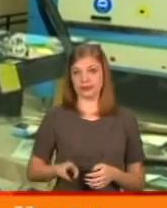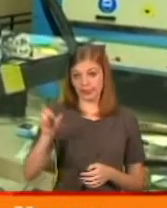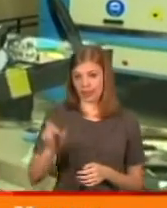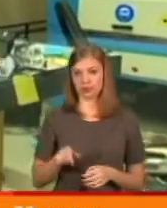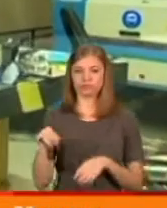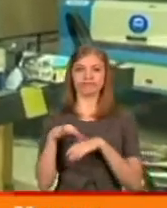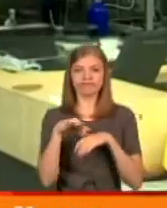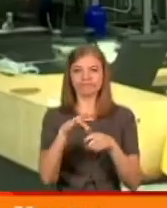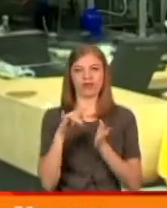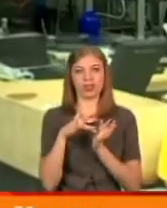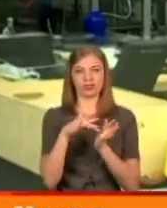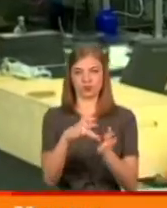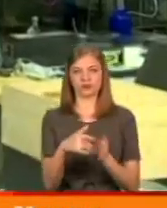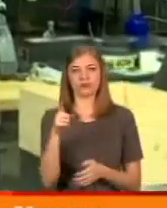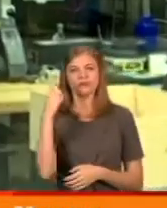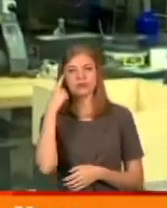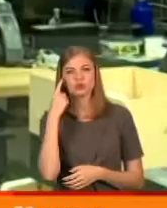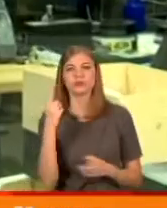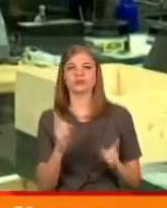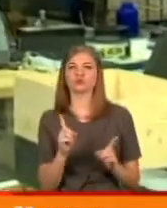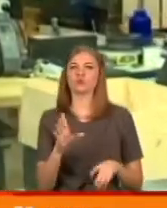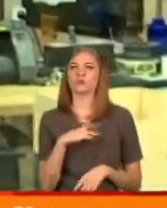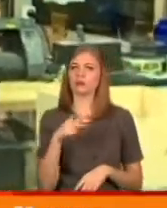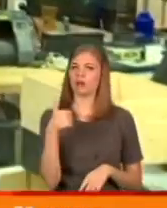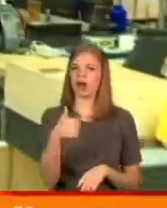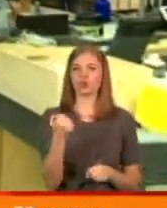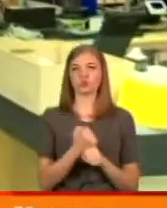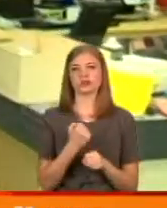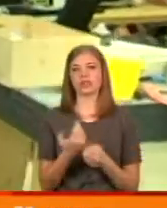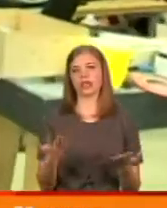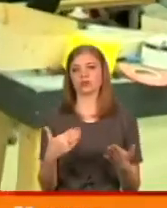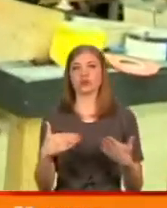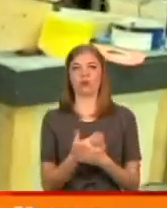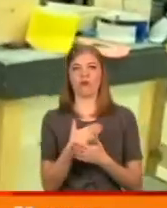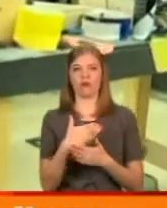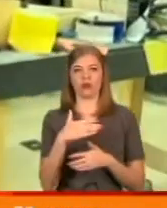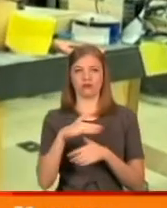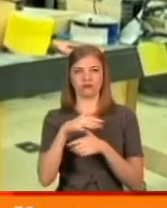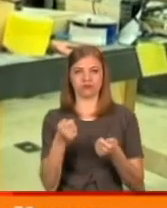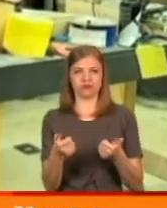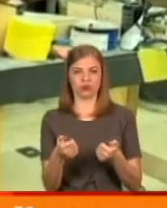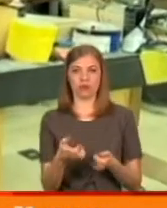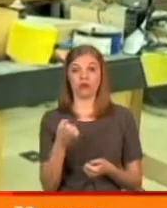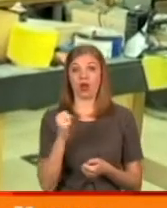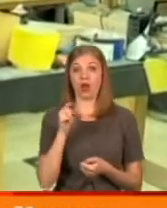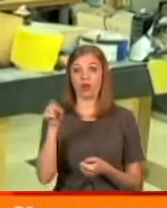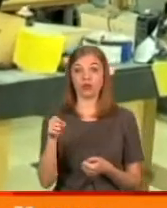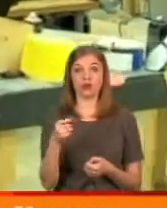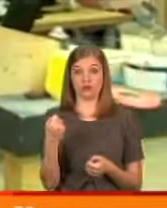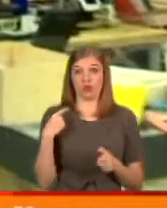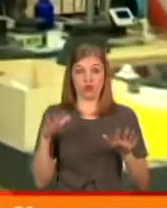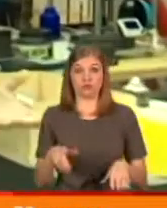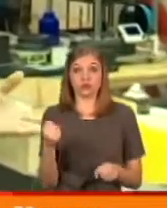веде вікна на екскурсію. Ви думаєте про те, що було б добре зробити там новий дрон? А в Одесі вам зробити його негде.